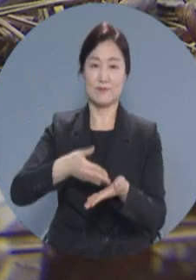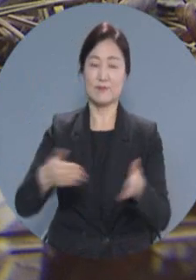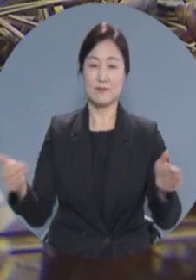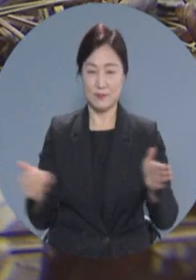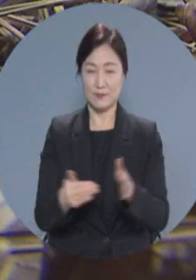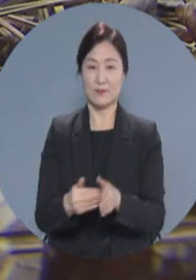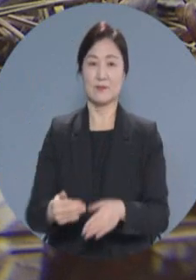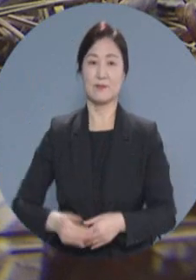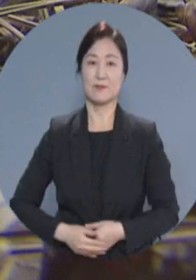날씨였습니다